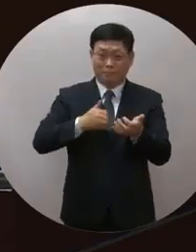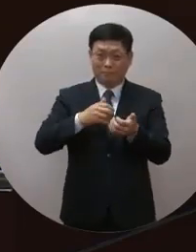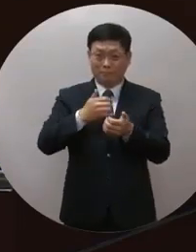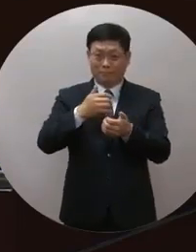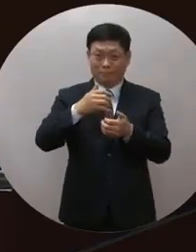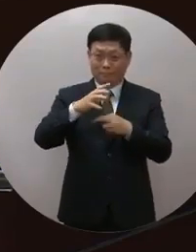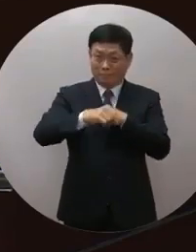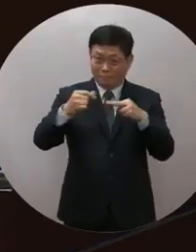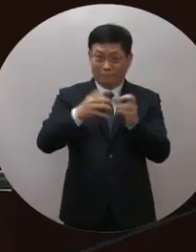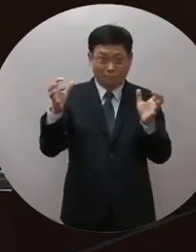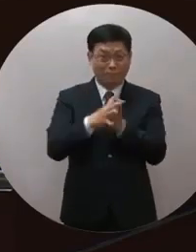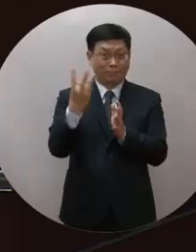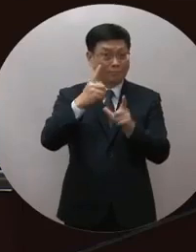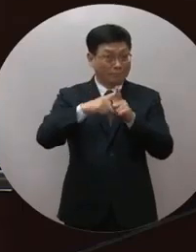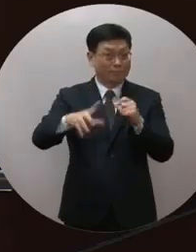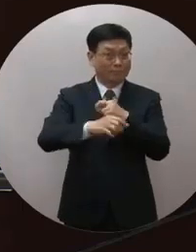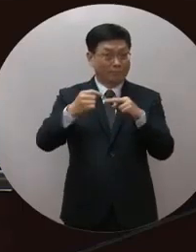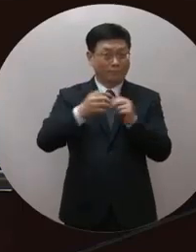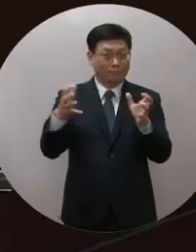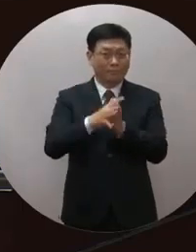获利共达